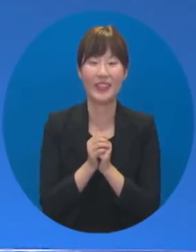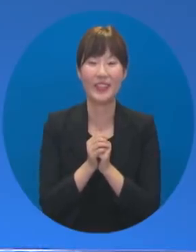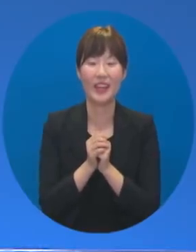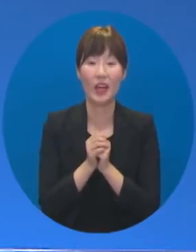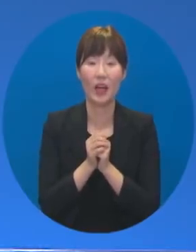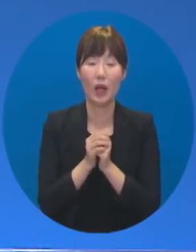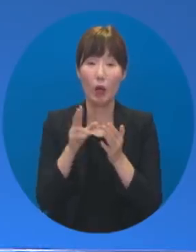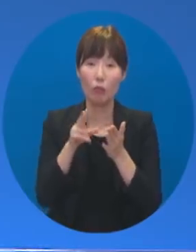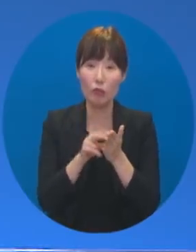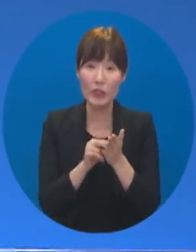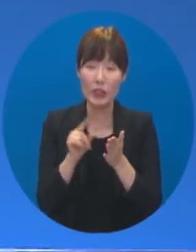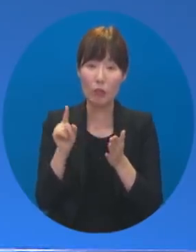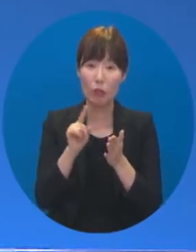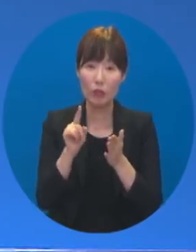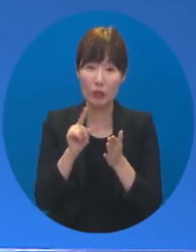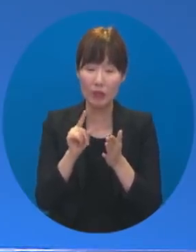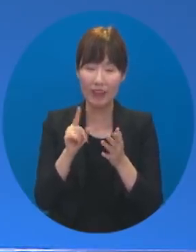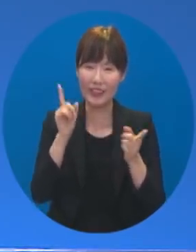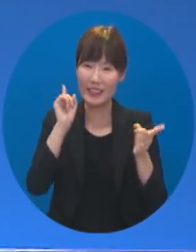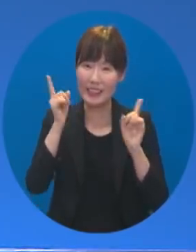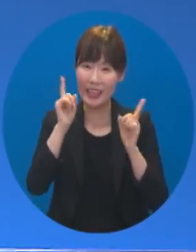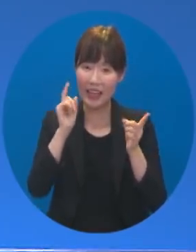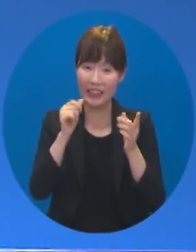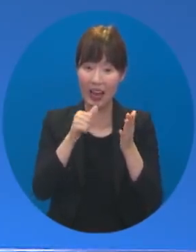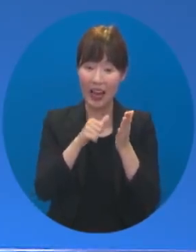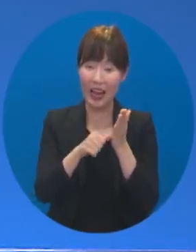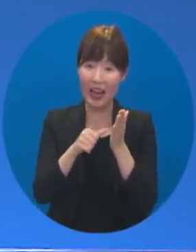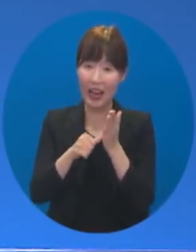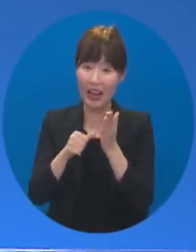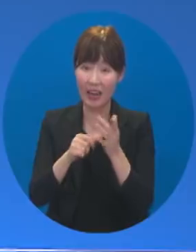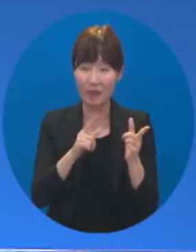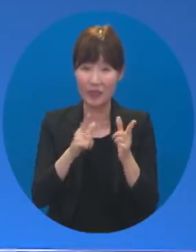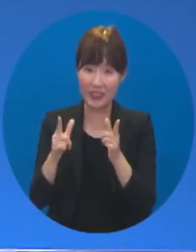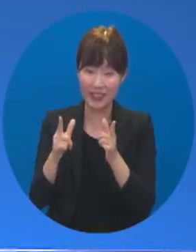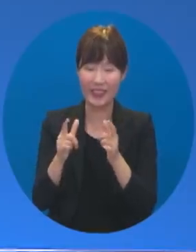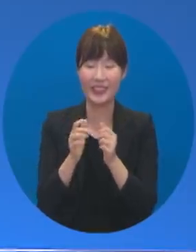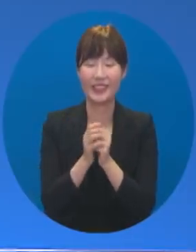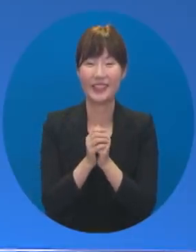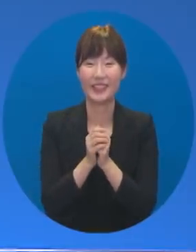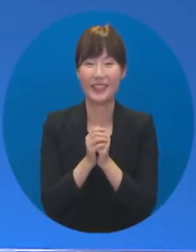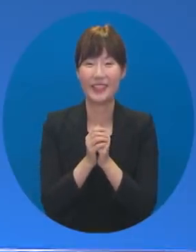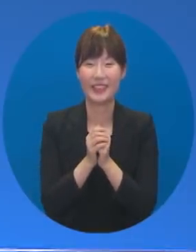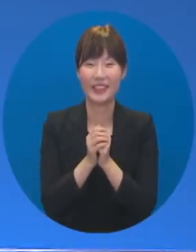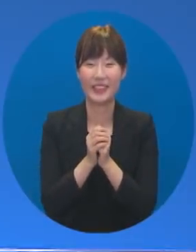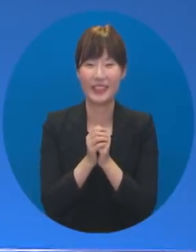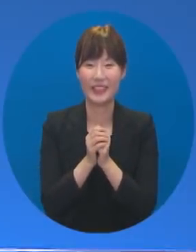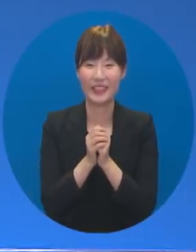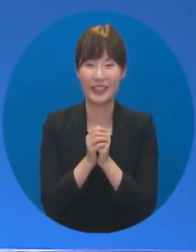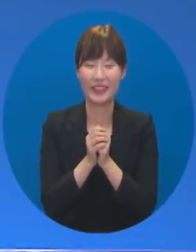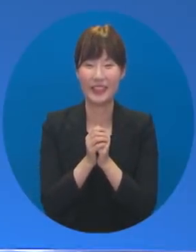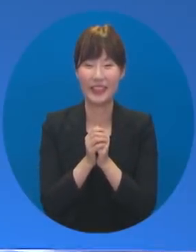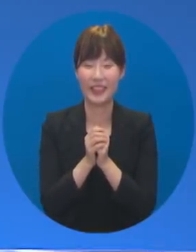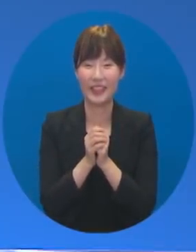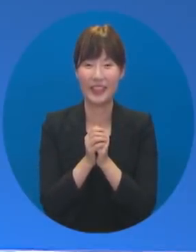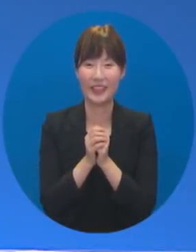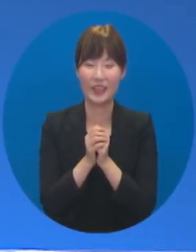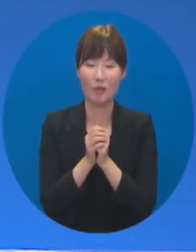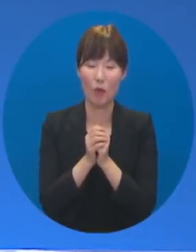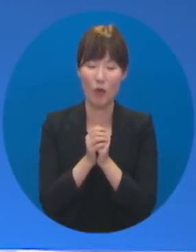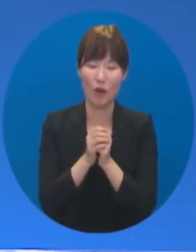그 장난감과 연결이 돼 있지 않습니까? 그래서 장비들, 가면라이더의 장비들을 계속 이제 모으게